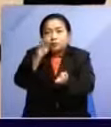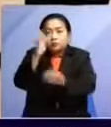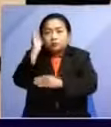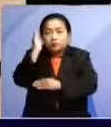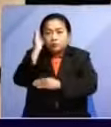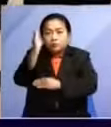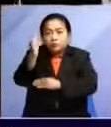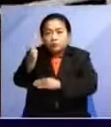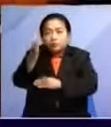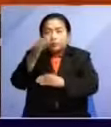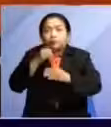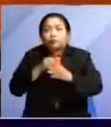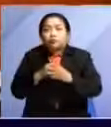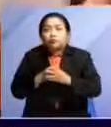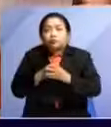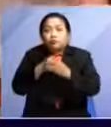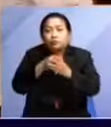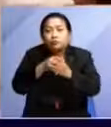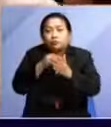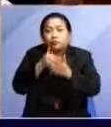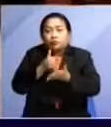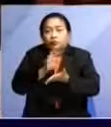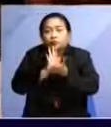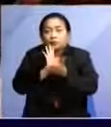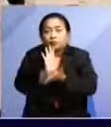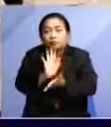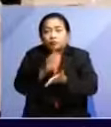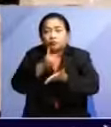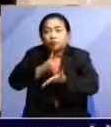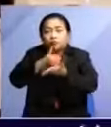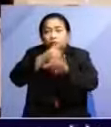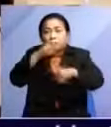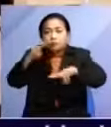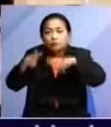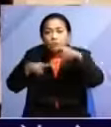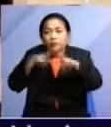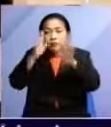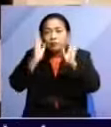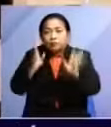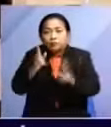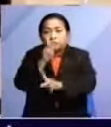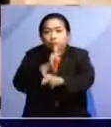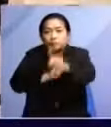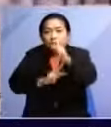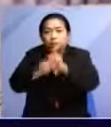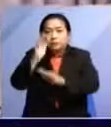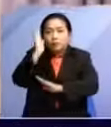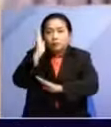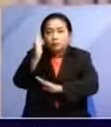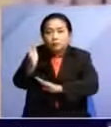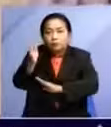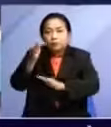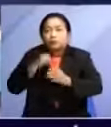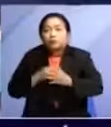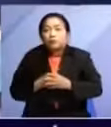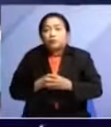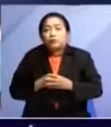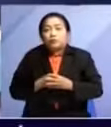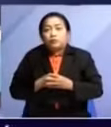มินศาสตราคมสถานีวิทยุโทรทัศน์แห่งประเทศไทยจังหวัดพิษณุโลกรายงาน